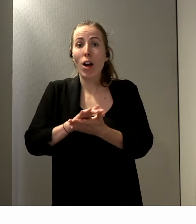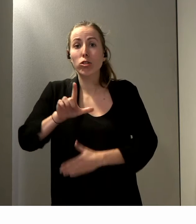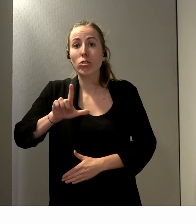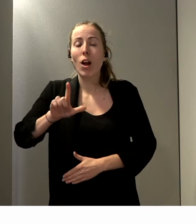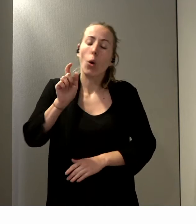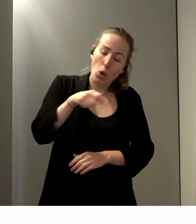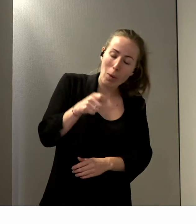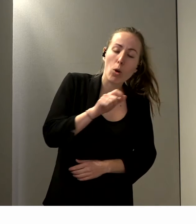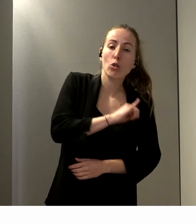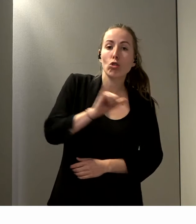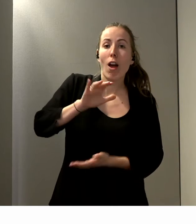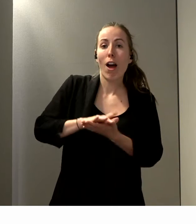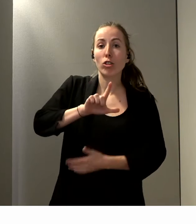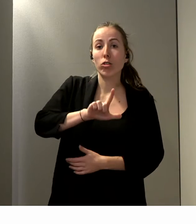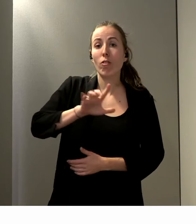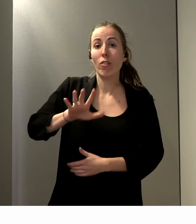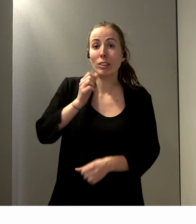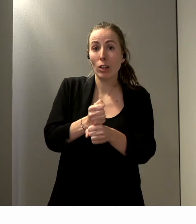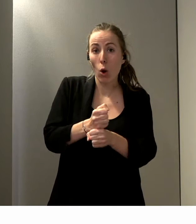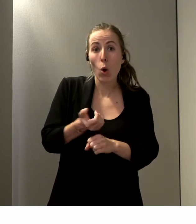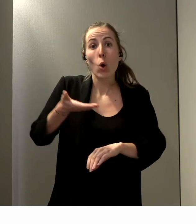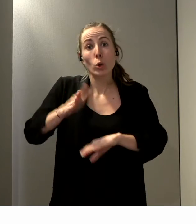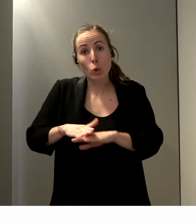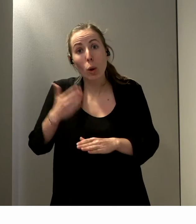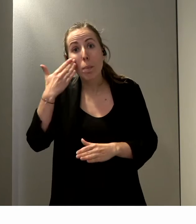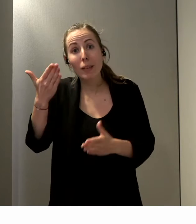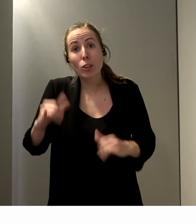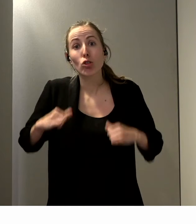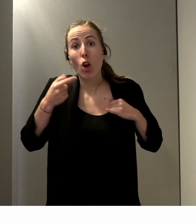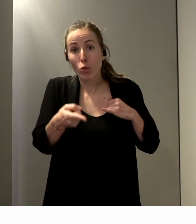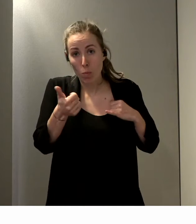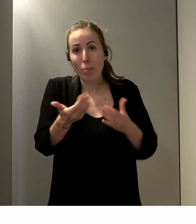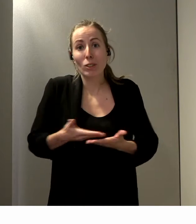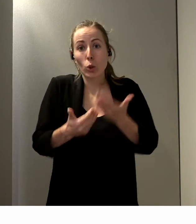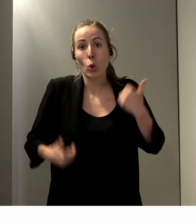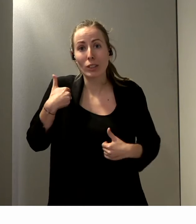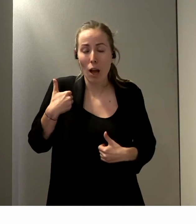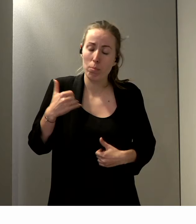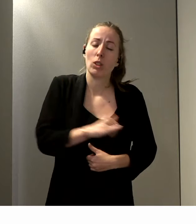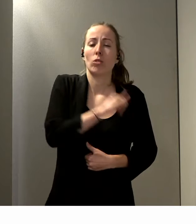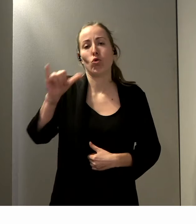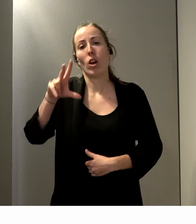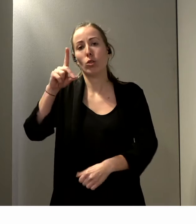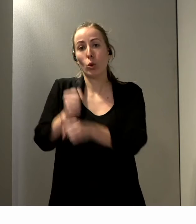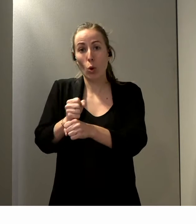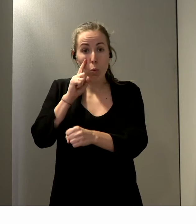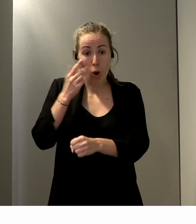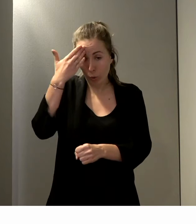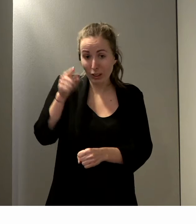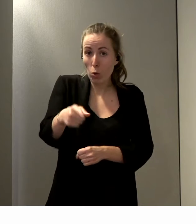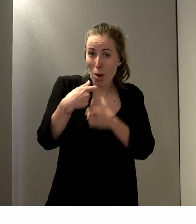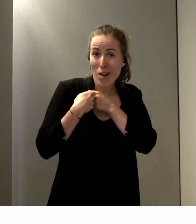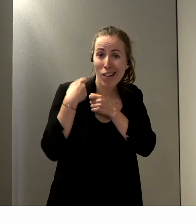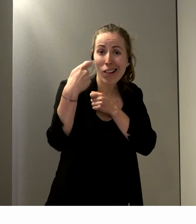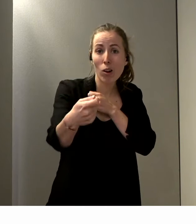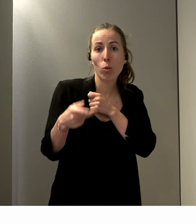d'ordinaire c'est jusqu'à 25 ans, et là on le pousse à 30 ans pour les jeunes en situation de handicap, parce qu'on sait que parfois ils ont connu des chemins de traverse un petit peu plus longs. Voilà,